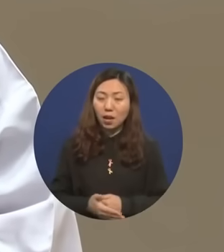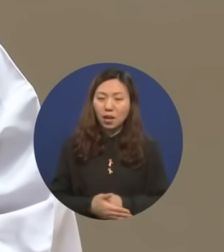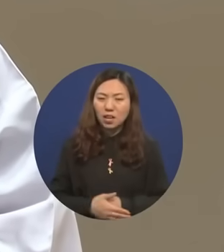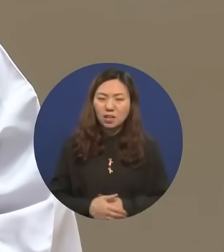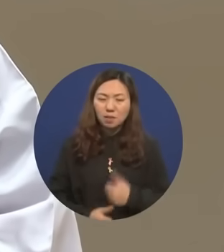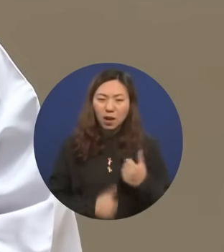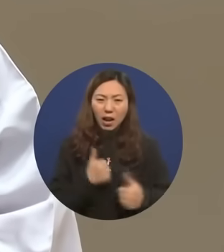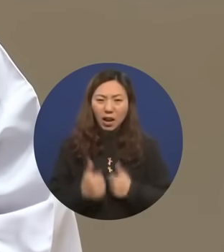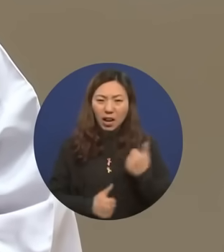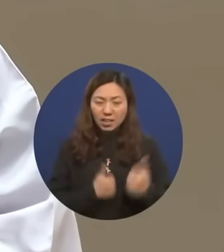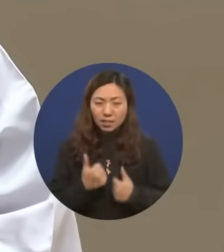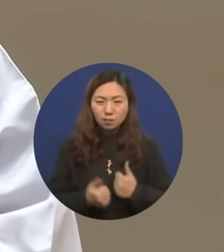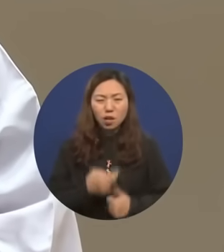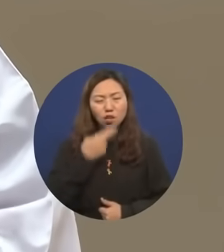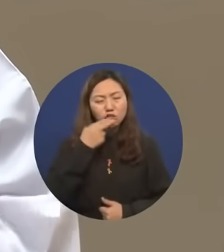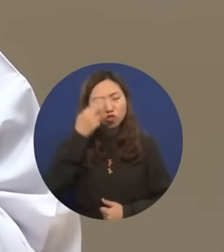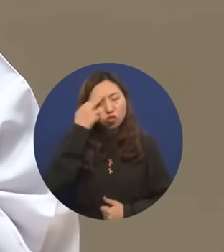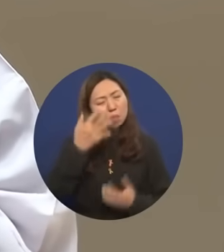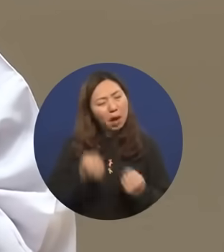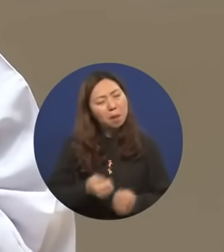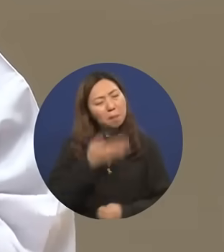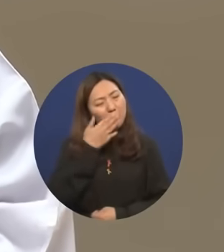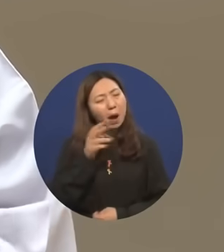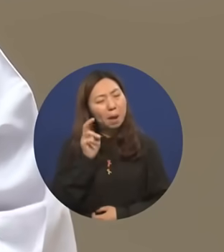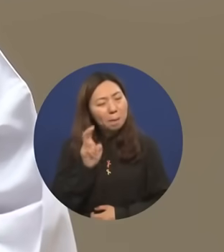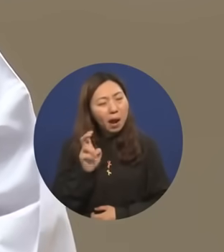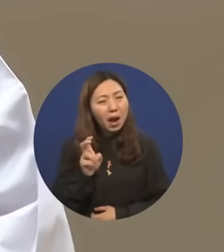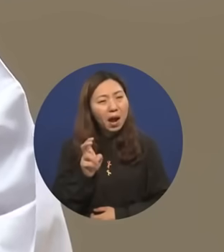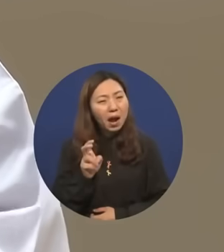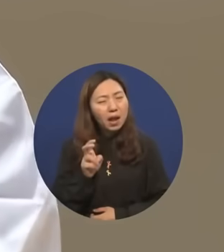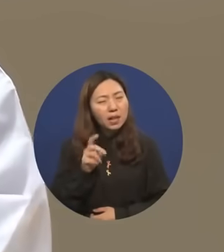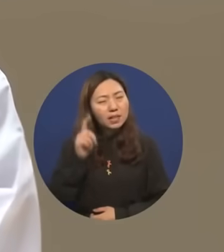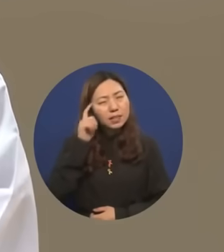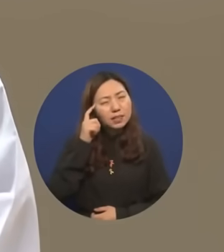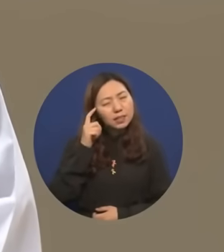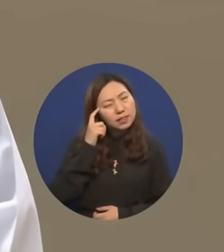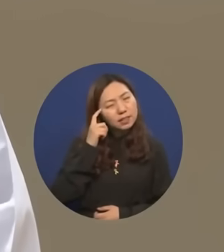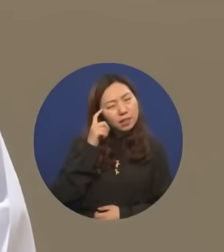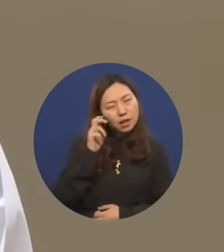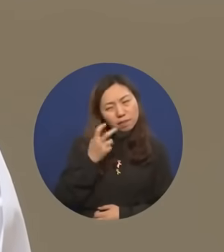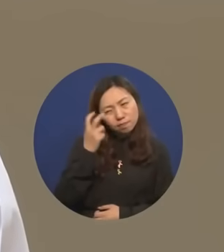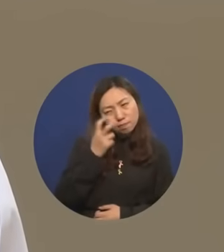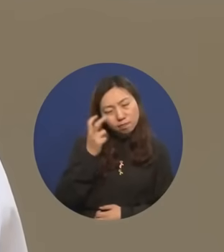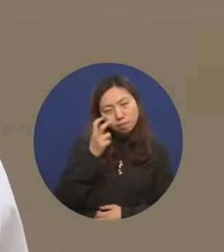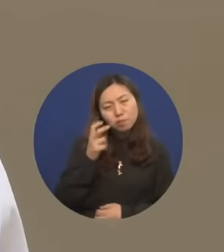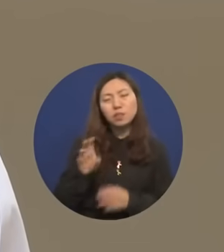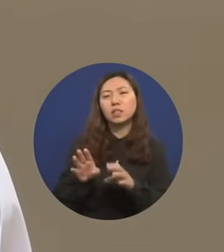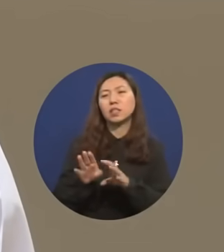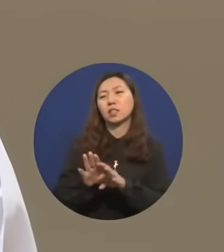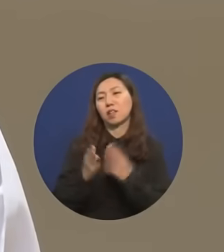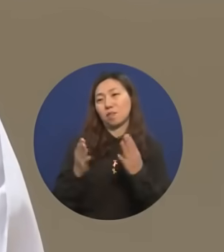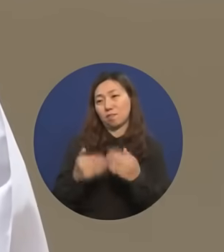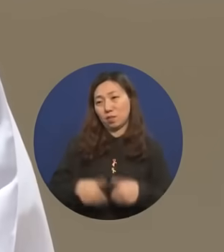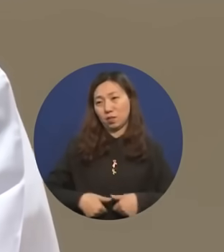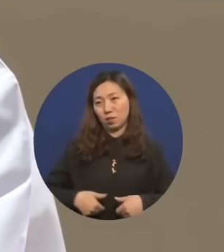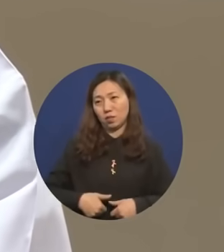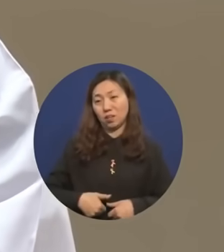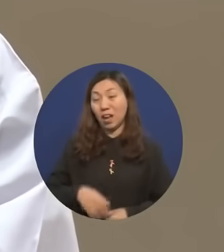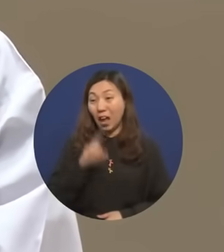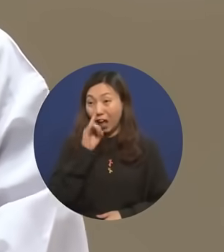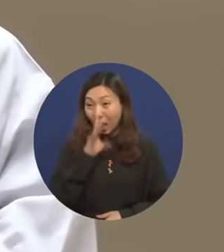우라가 터지면 술을 많이 먹지 않겠냐, 뭐 이런 식으로 이걸 잘 관리해서 사업을 열어야 돼요. 그게